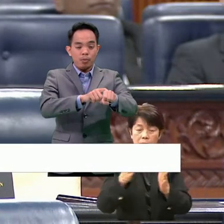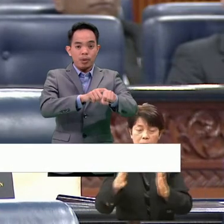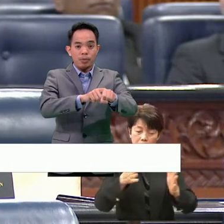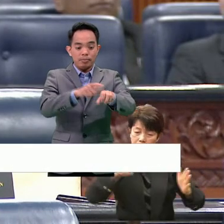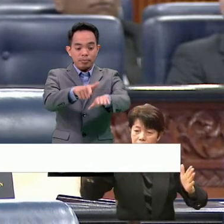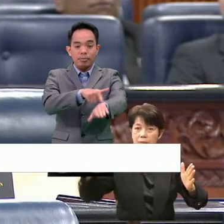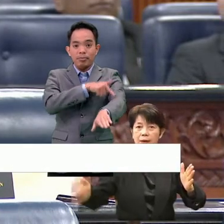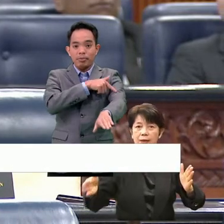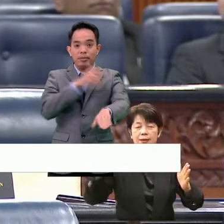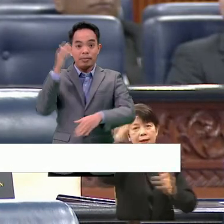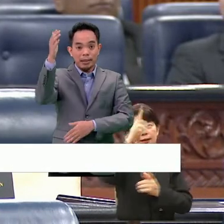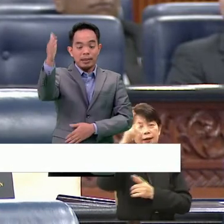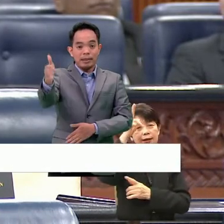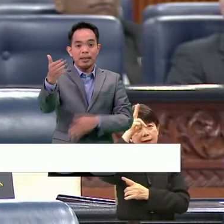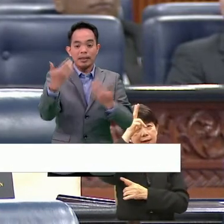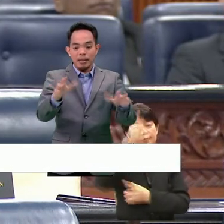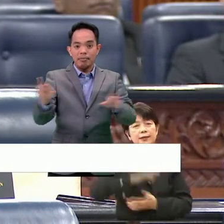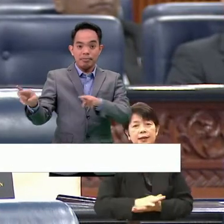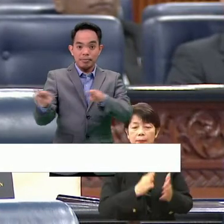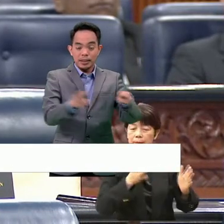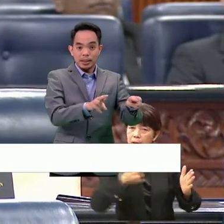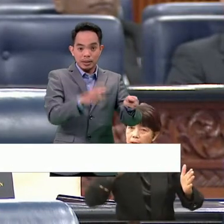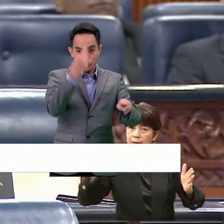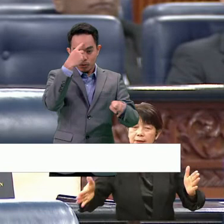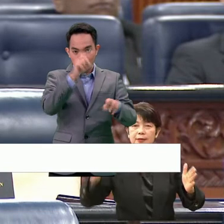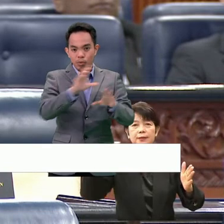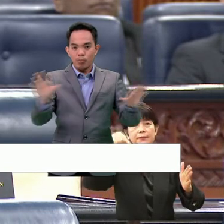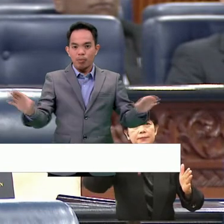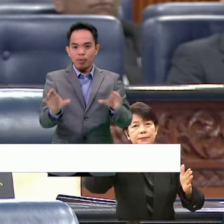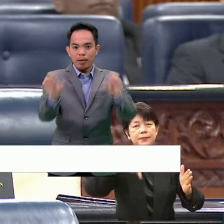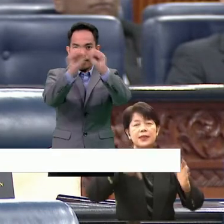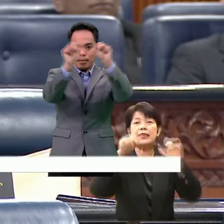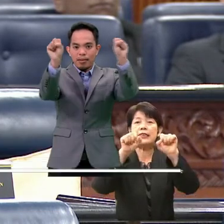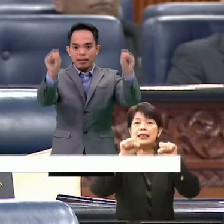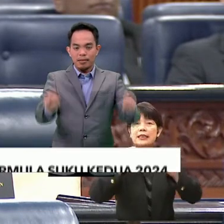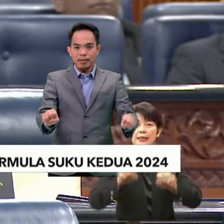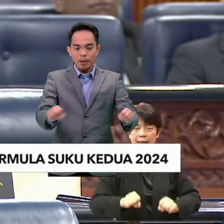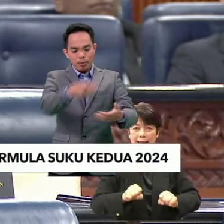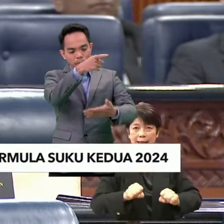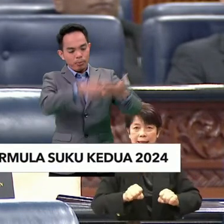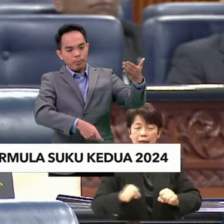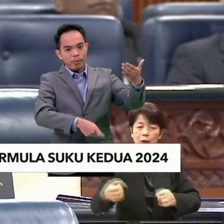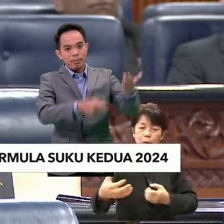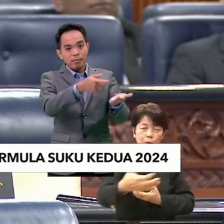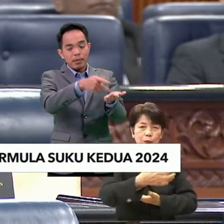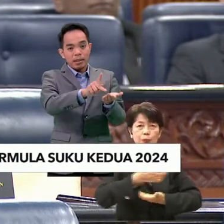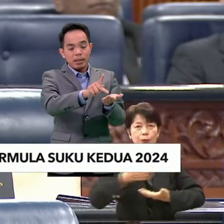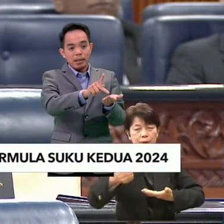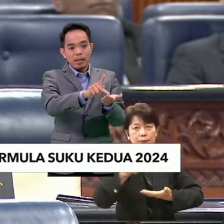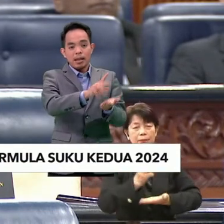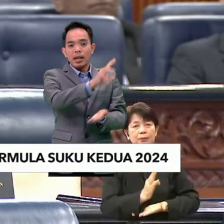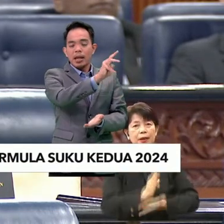telah perancangan untuk dalam perancangan untuk melaksanakan sistem kutipan tol secara